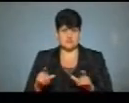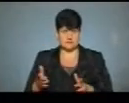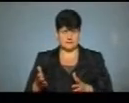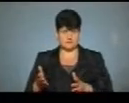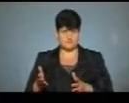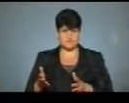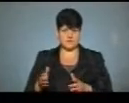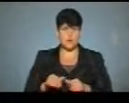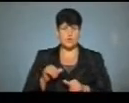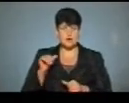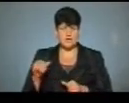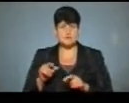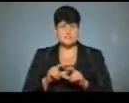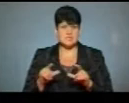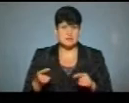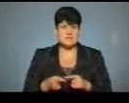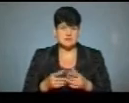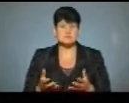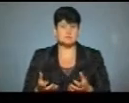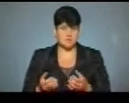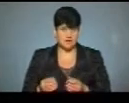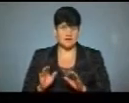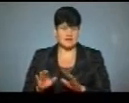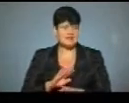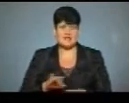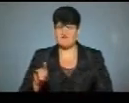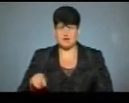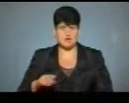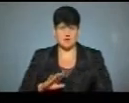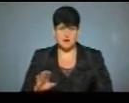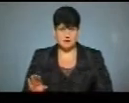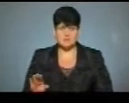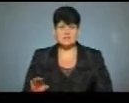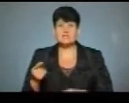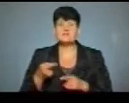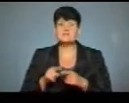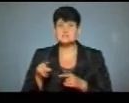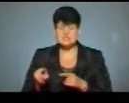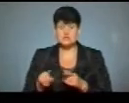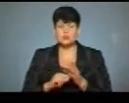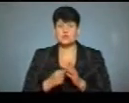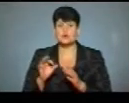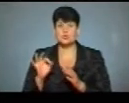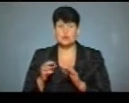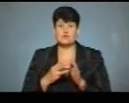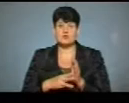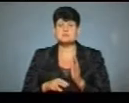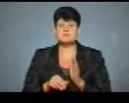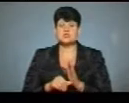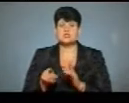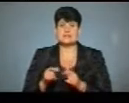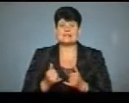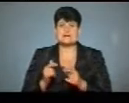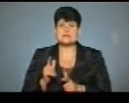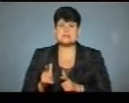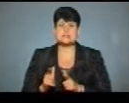Значить, деякі заклади сприйняли це буквально і не вимагали їх, а саме в цій довідці 086О для